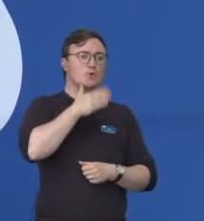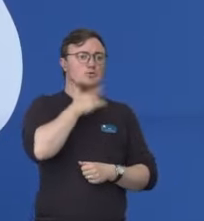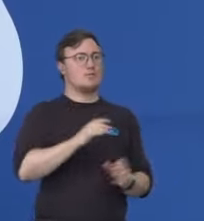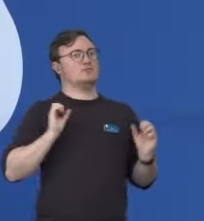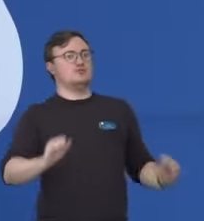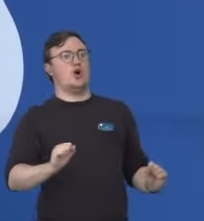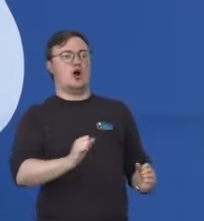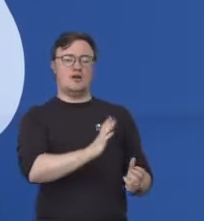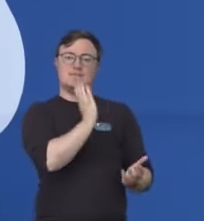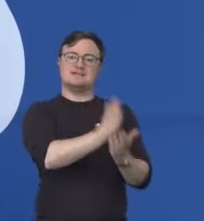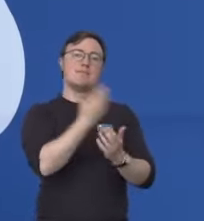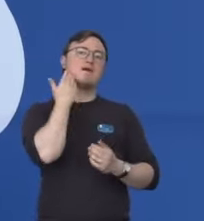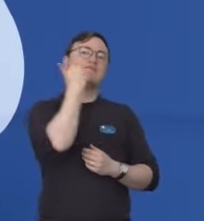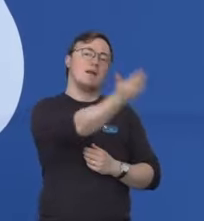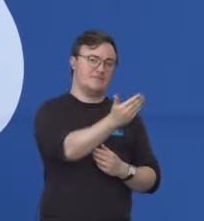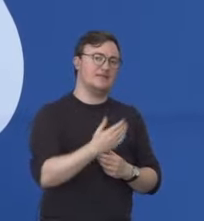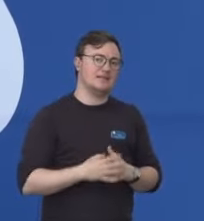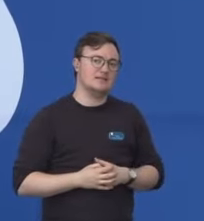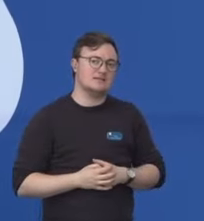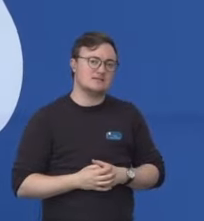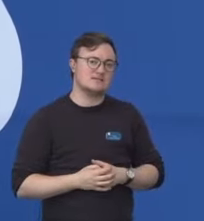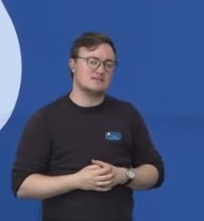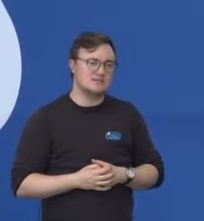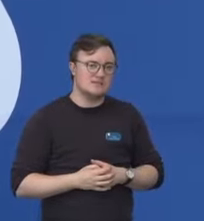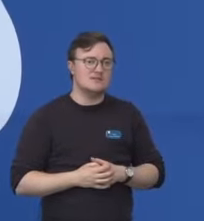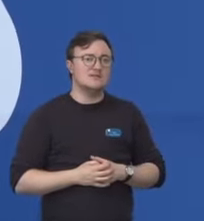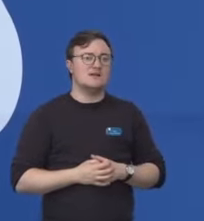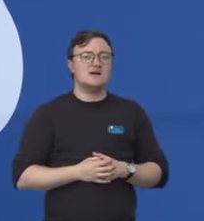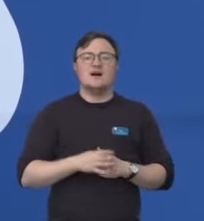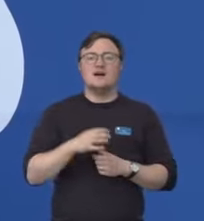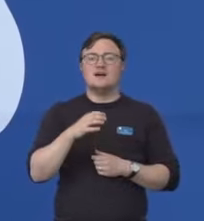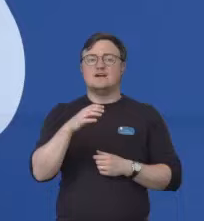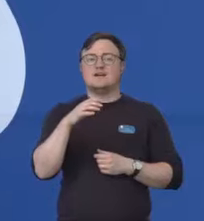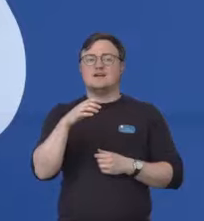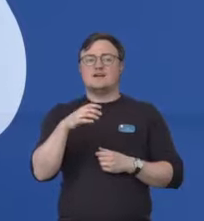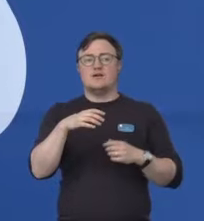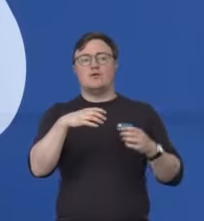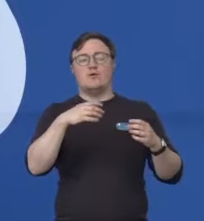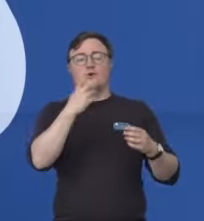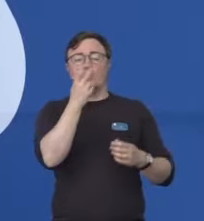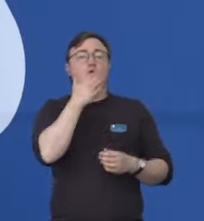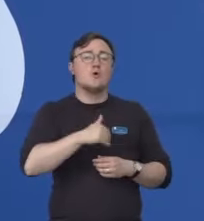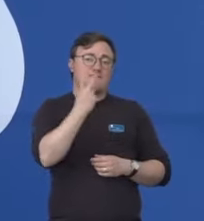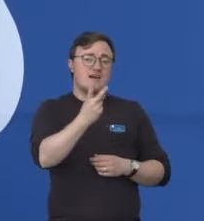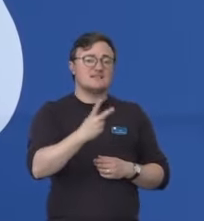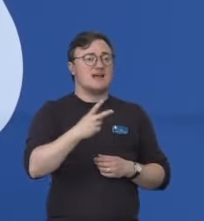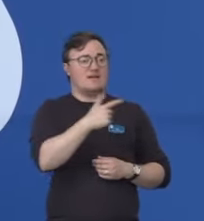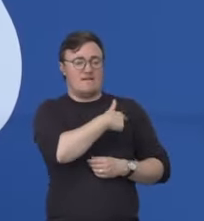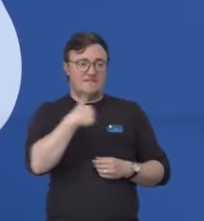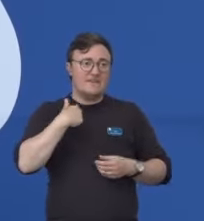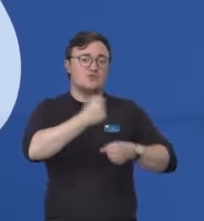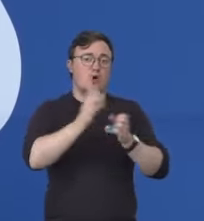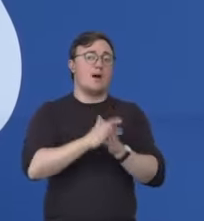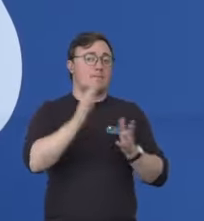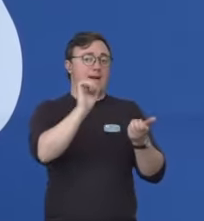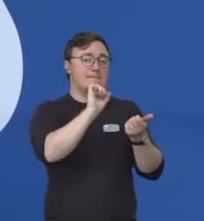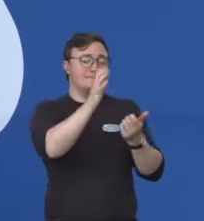bestämma framtiden. Även om Vänsterpartiet och Ung Vänster sysslar med partipolitik, så har vi